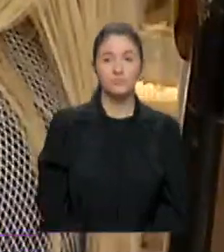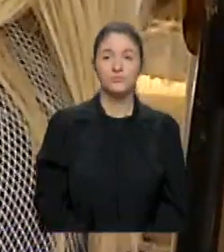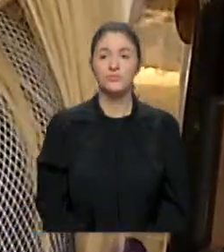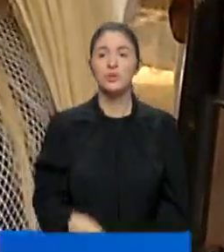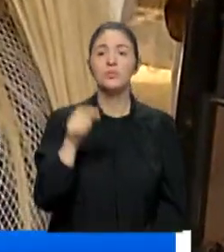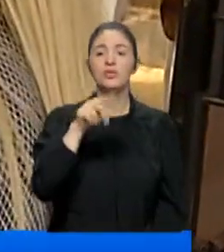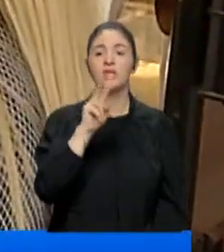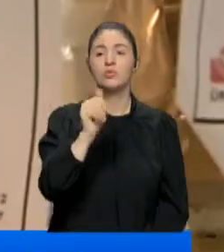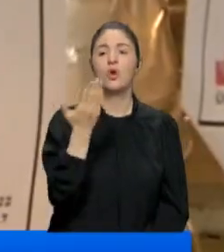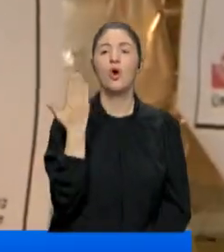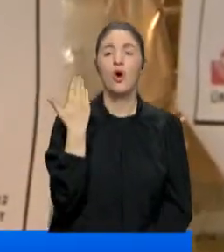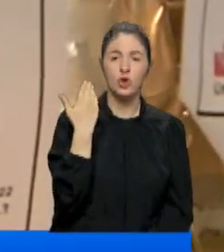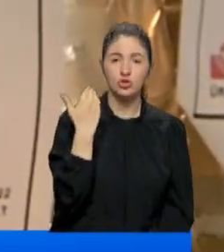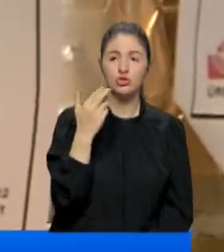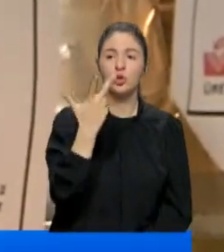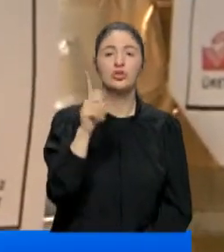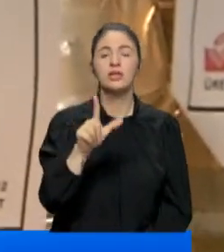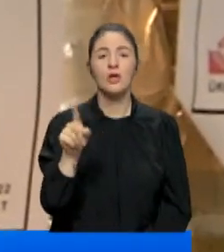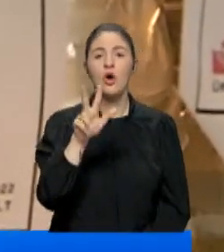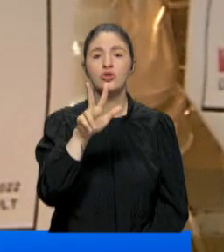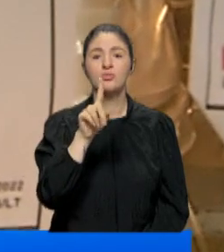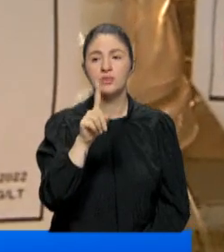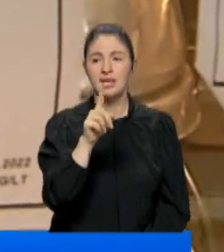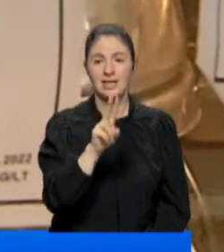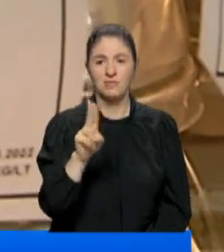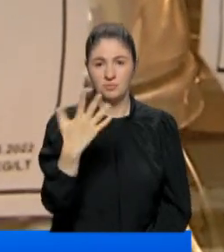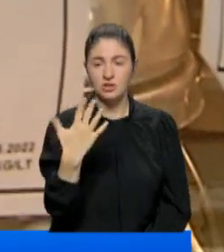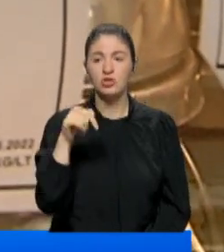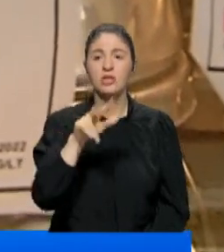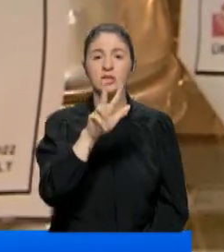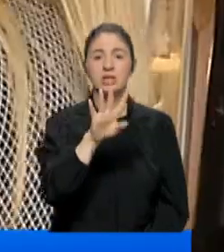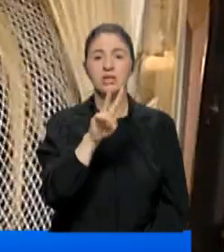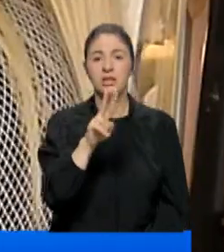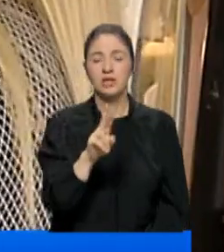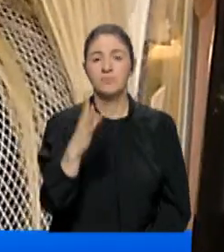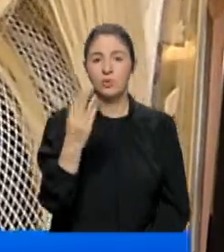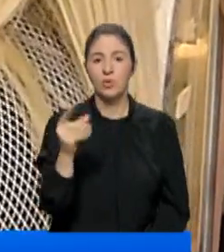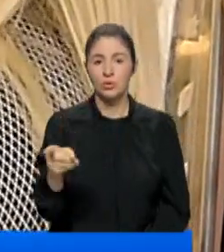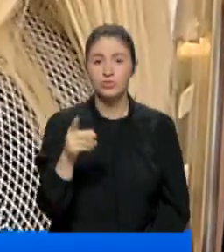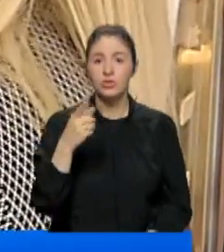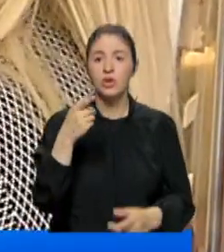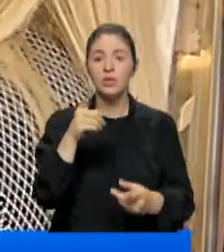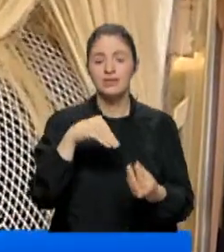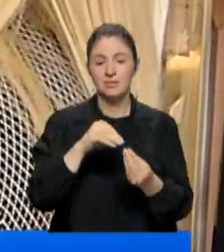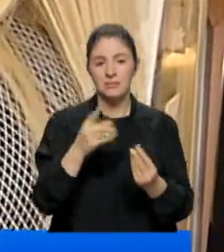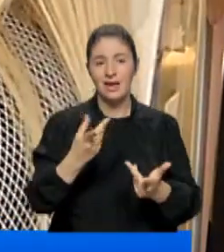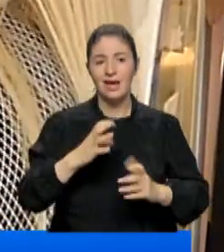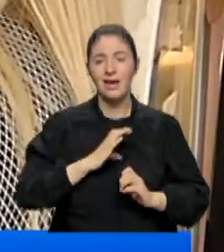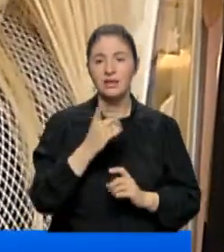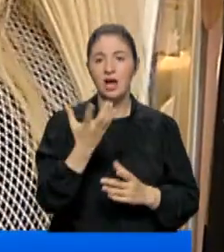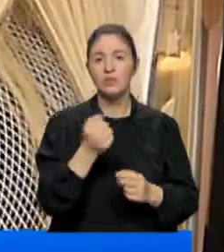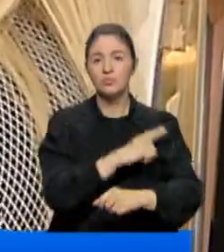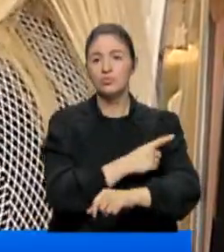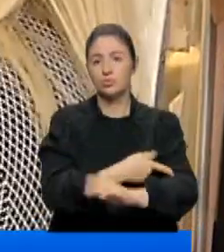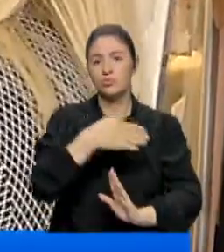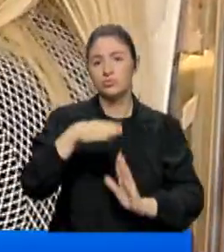Bundan 20 gün önce 3 litresi 31.75'ti. Şu an 42.75 oldu. Biraz zamlar etki tabii müşteri vatandaşın alım gücü